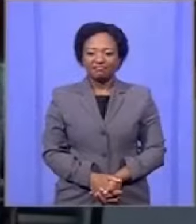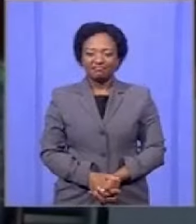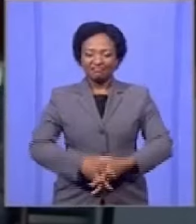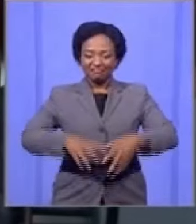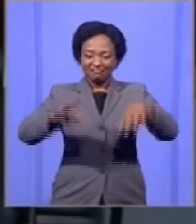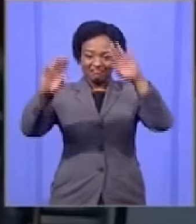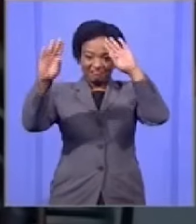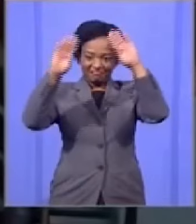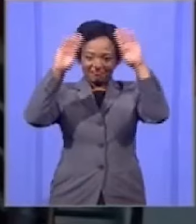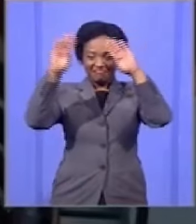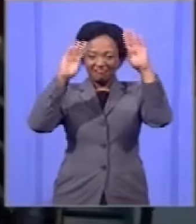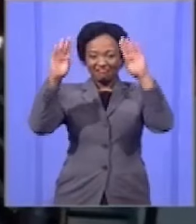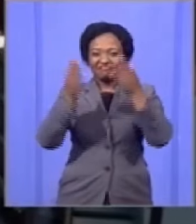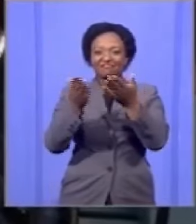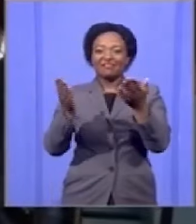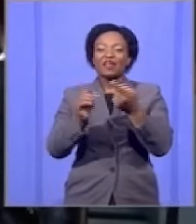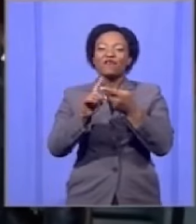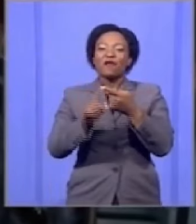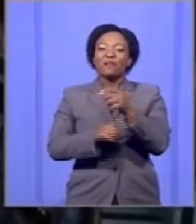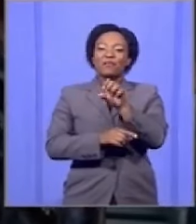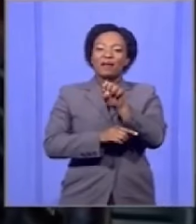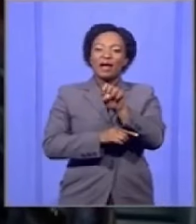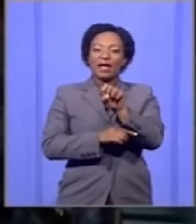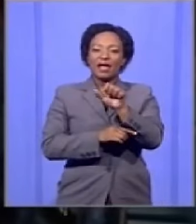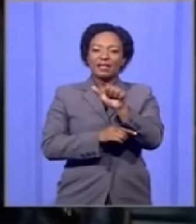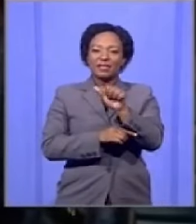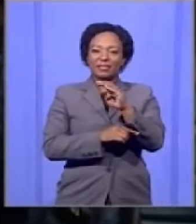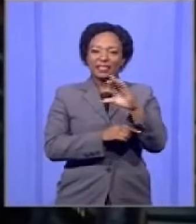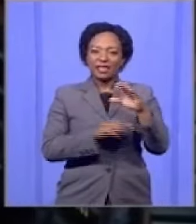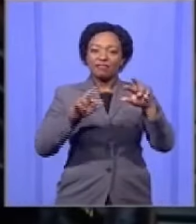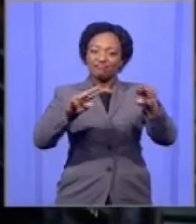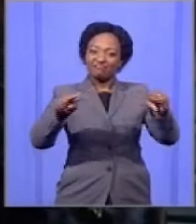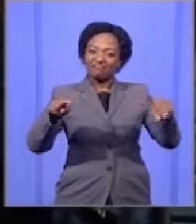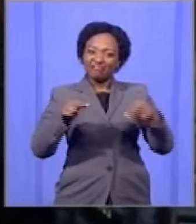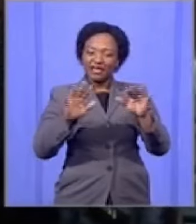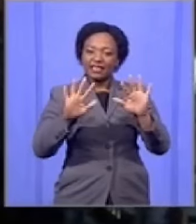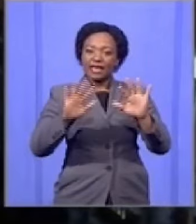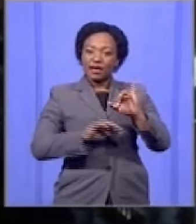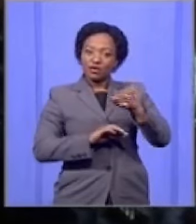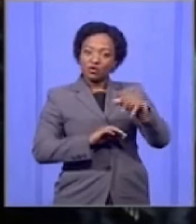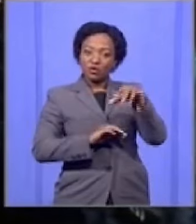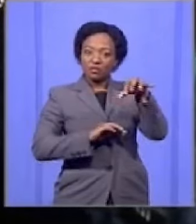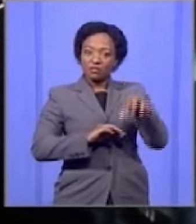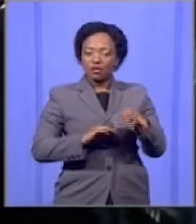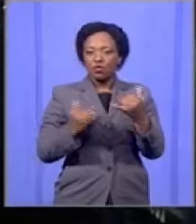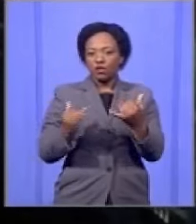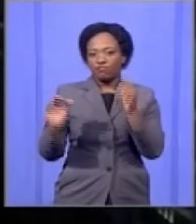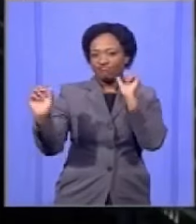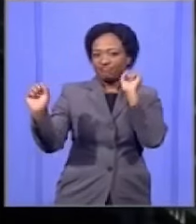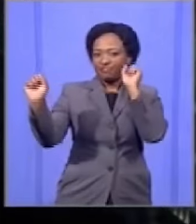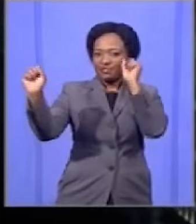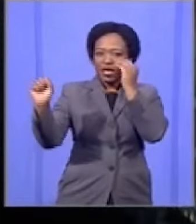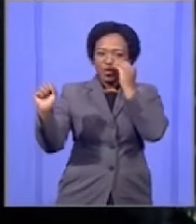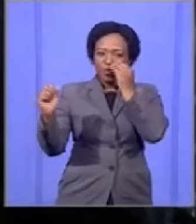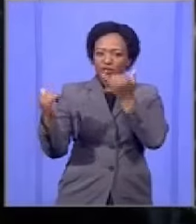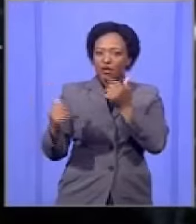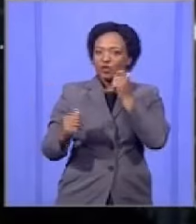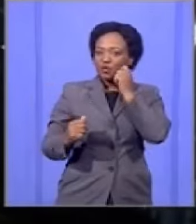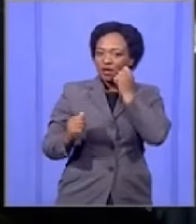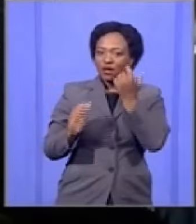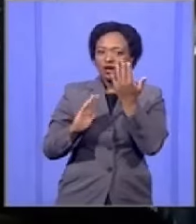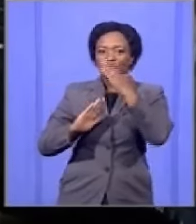Tlhamalalo go tswa mo SABC Studio 10 Auckland Park, Johannesburg. Re go tlisetsa kgaso ya dikgang tsa Setswana. A re